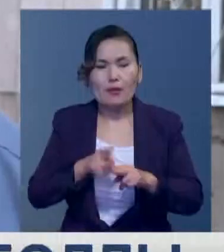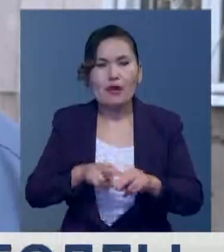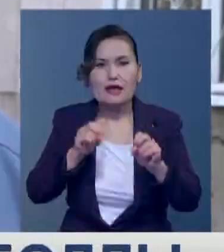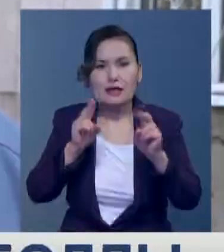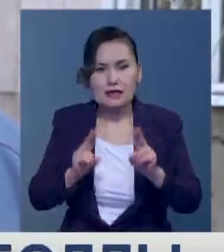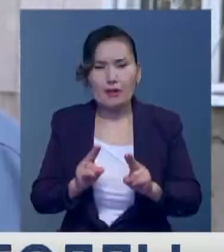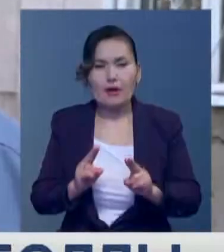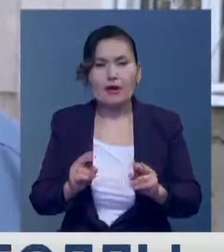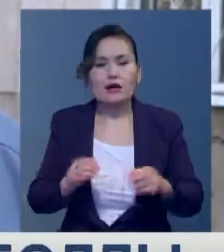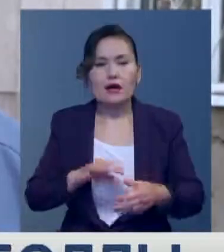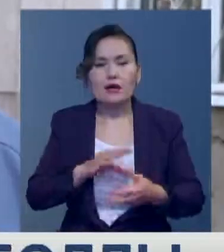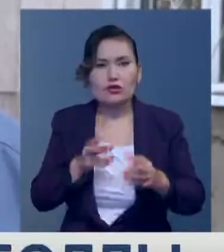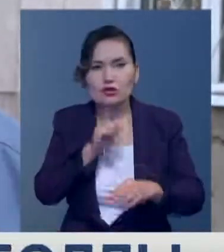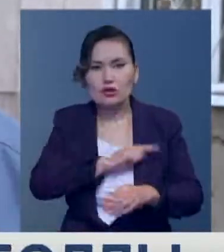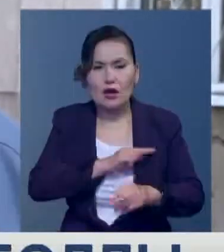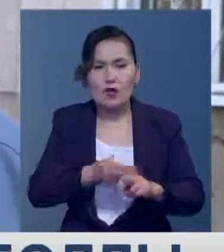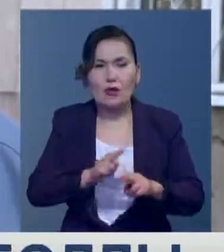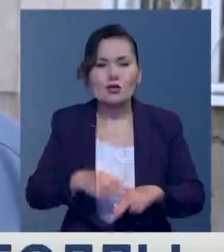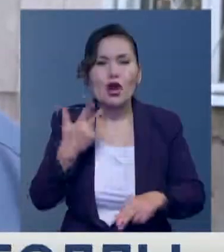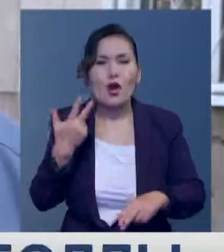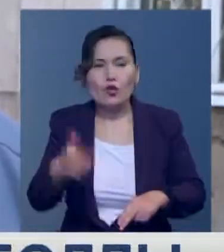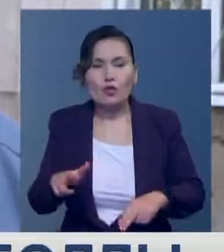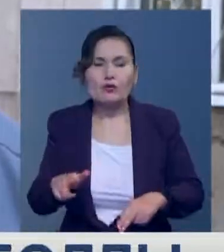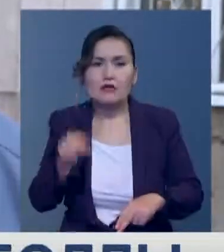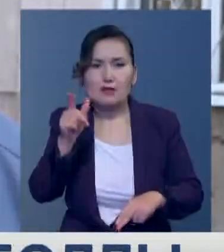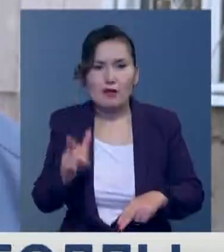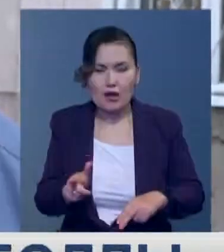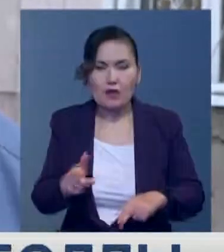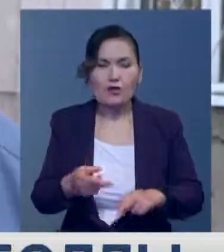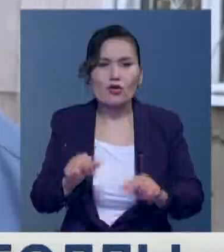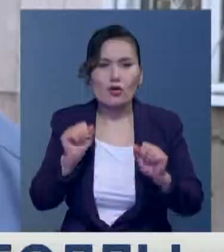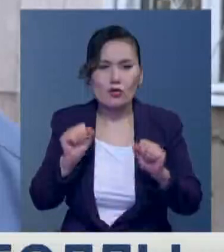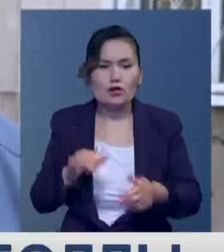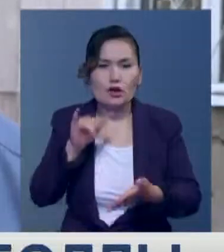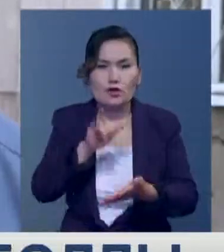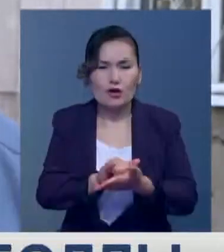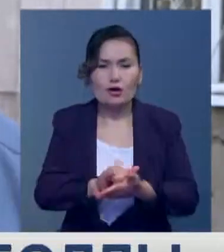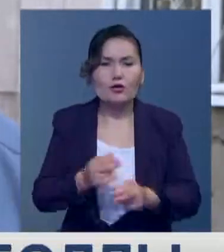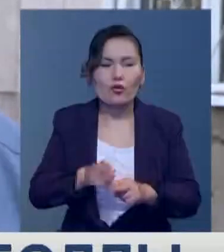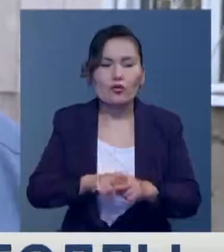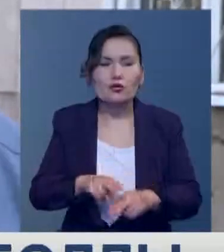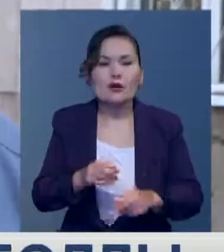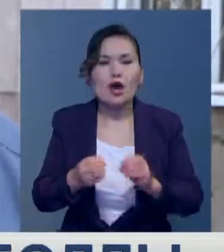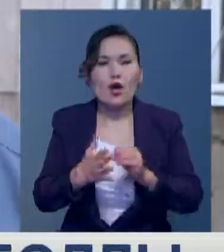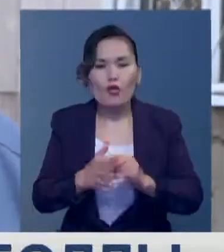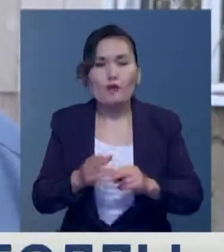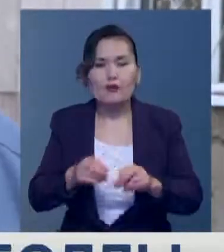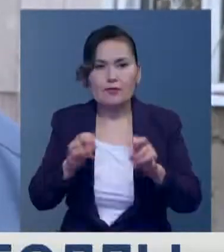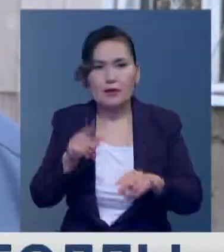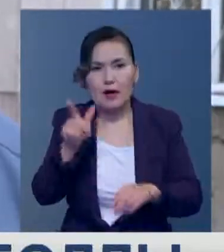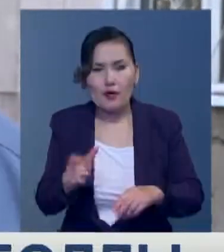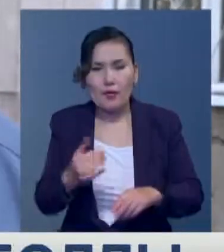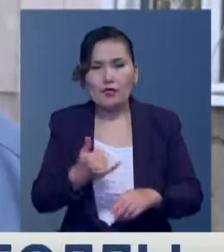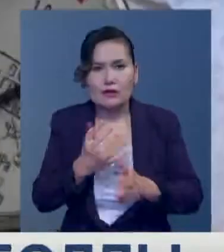арналған арнайы алаңға 30 баллон қоюға болады. Бұл жағдайда 15 қондырғы жұмыс істейді, тағы 15 камера